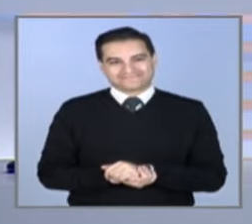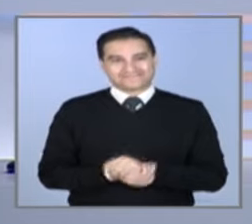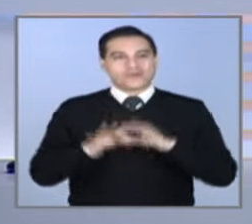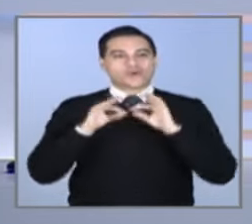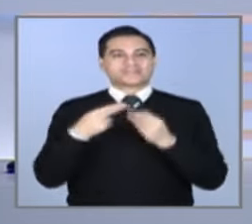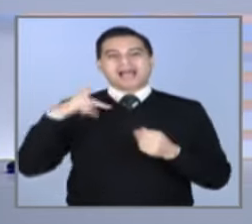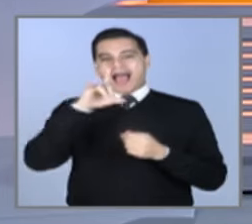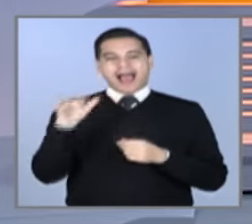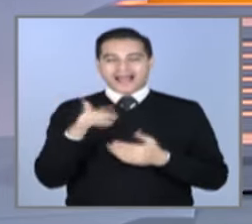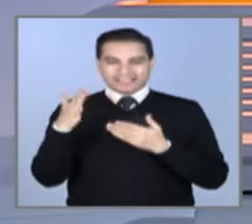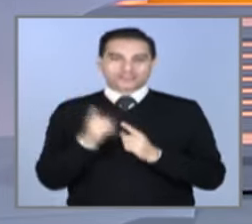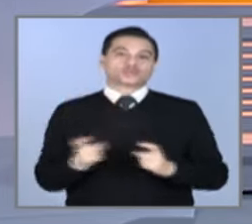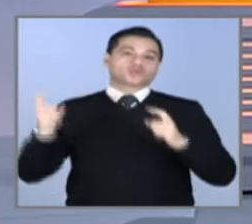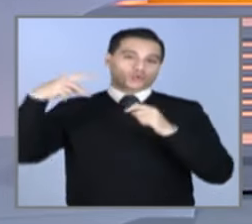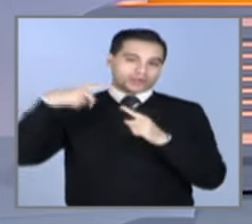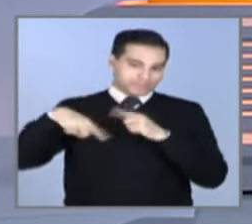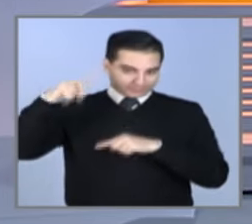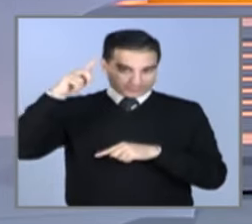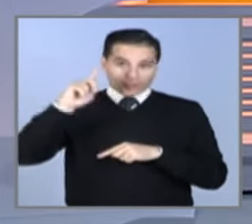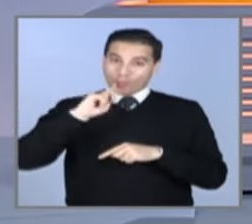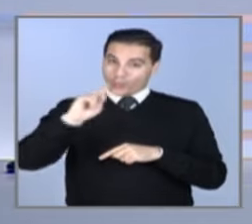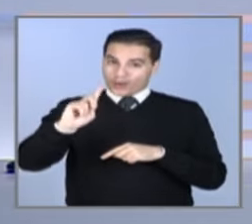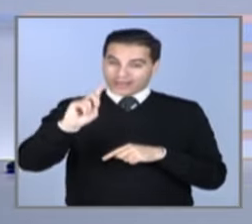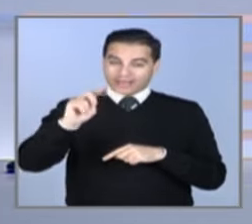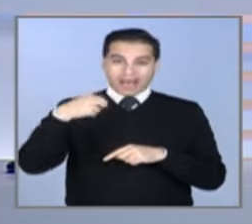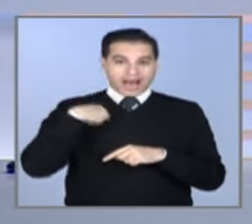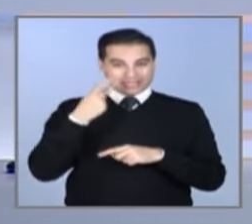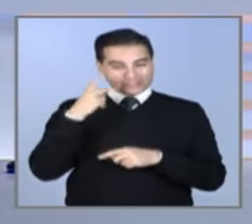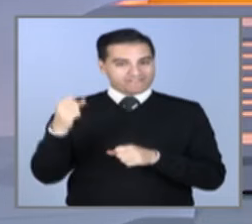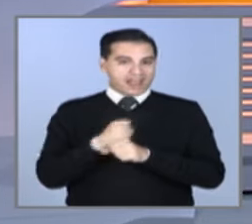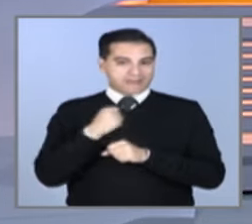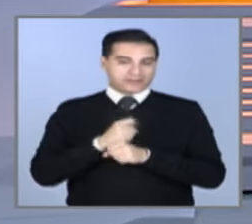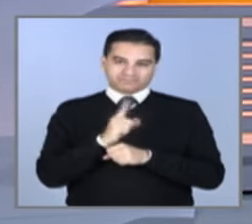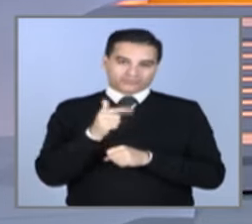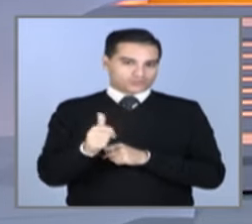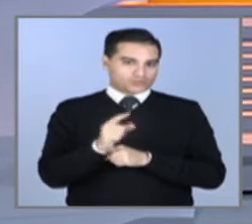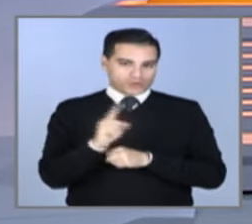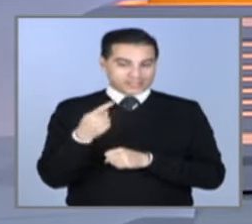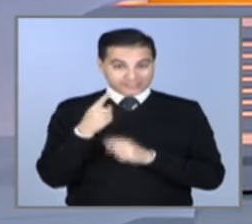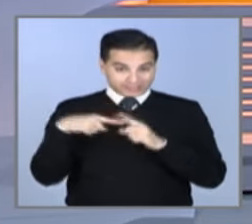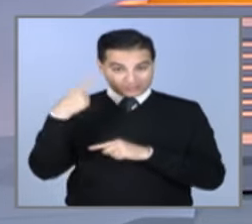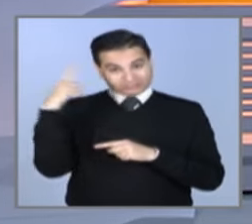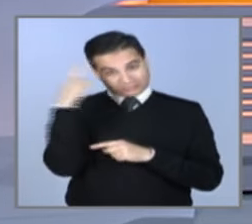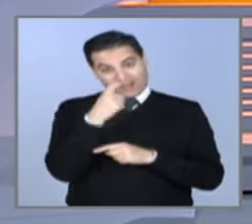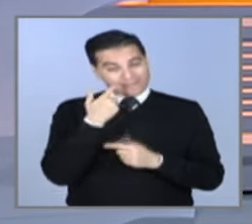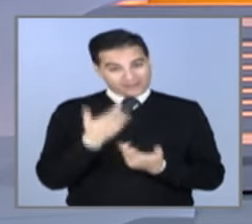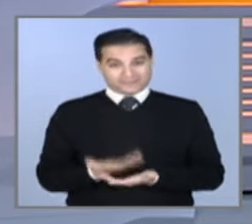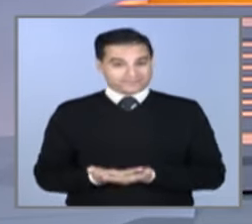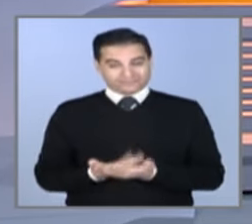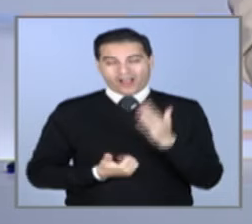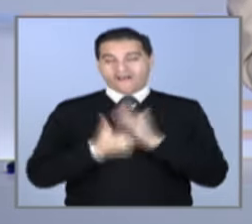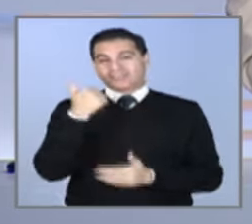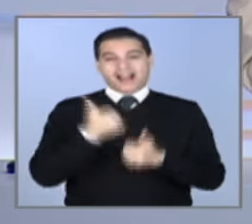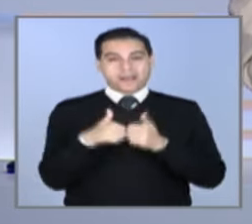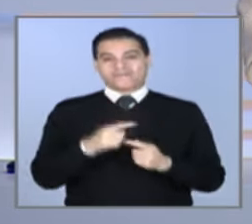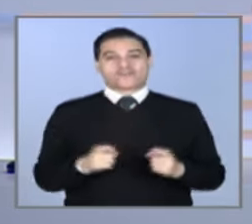عيلة علي الى دور الثمانية، ولكن انا غير راضي عن الاداء اللي جاي، اصعب إن شاء الله. أفضل لاعب